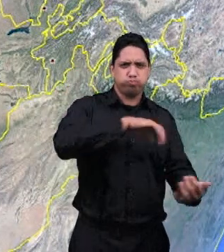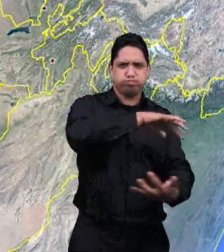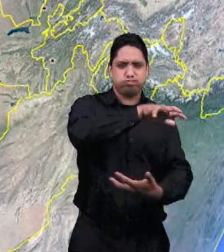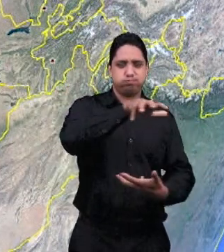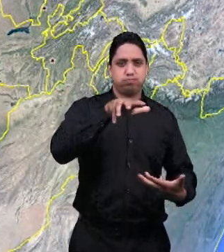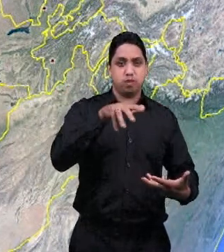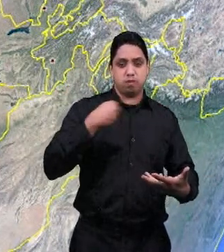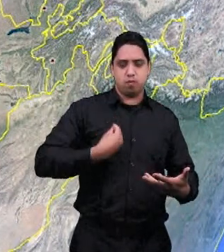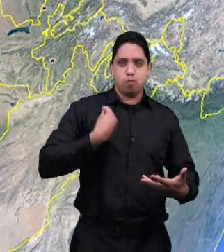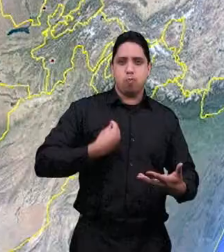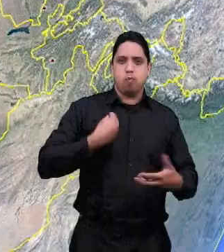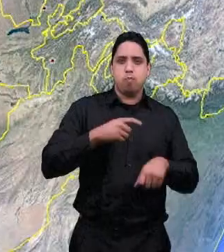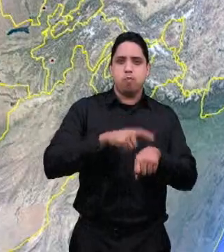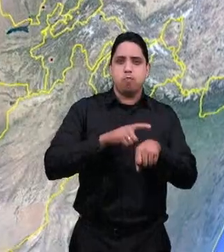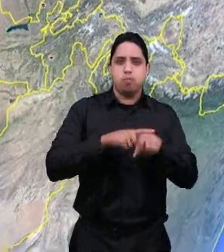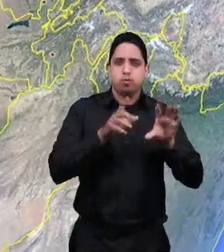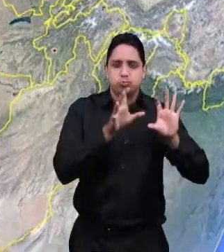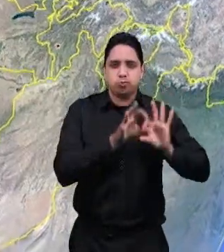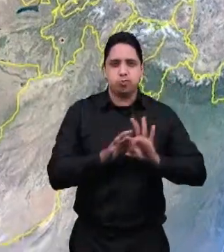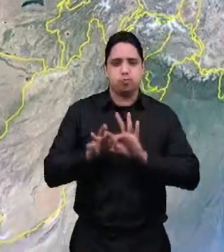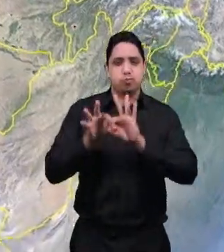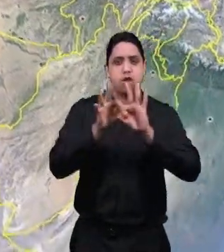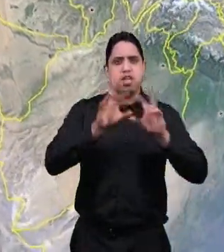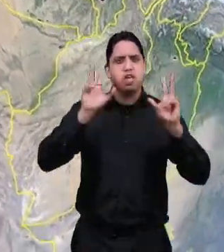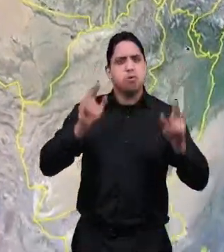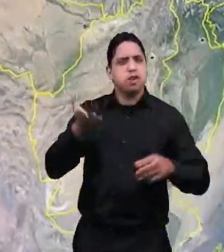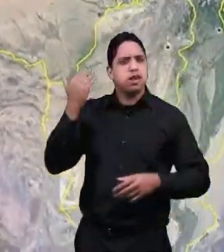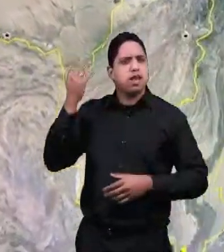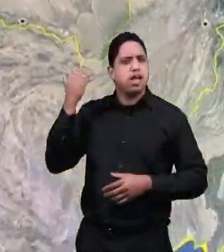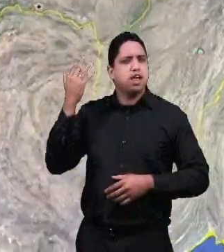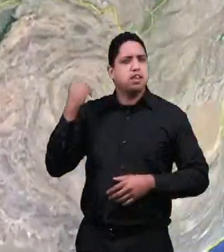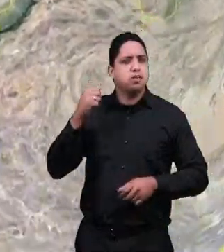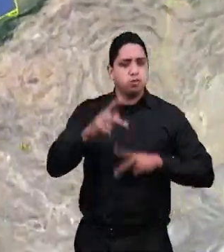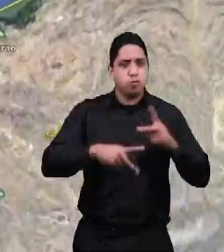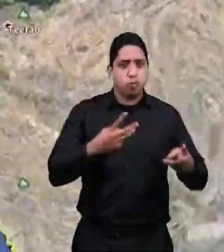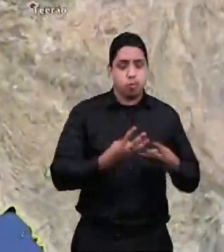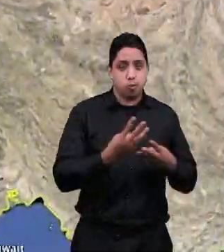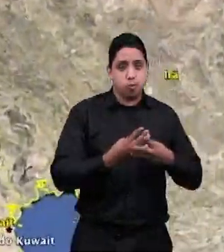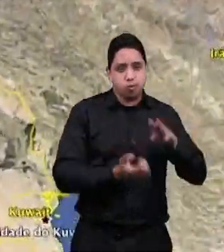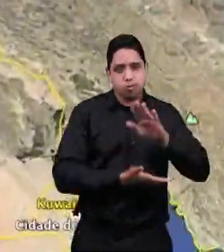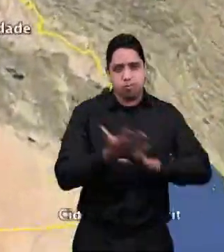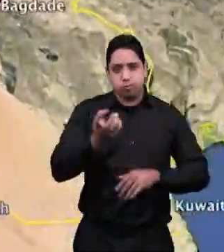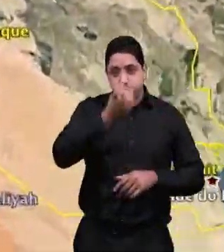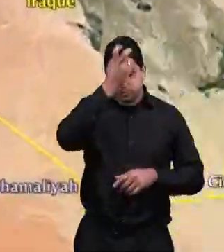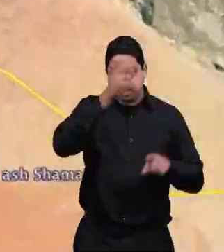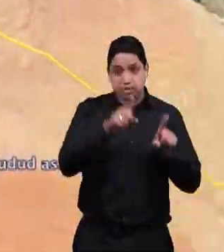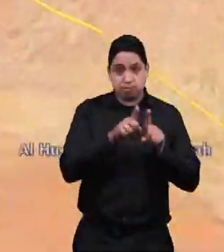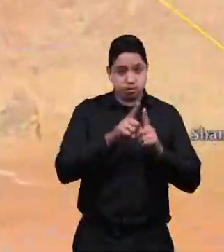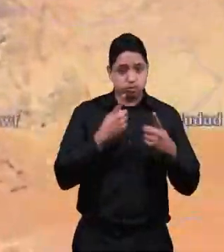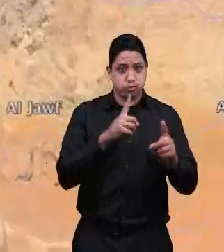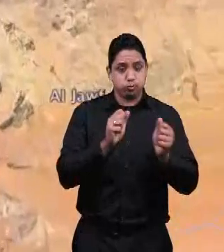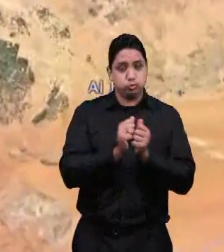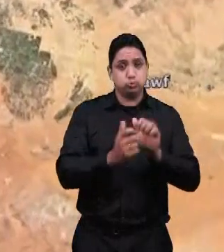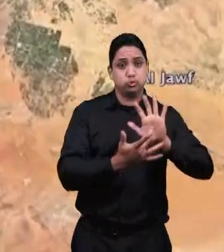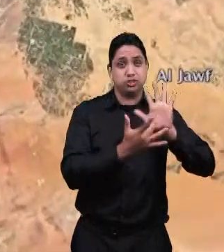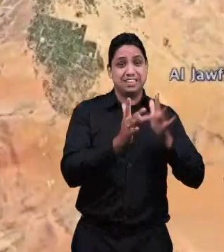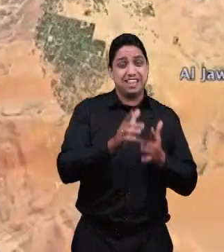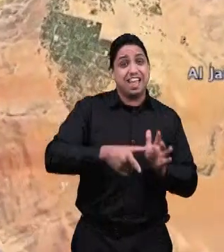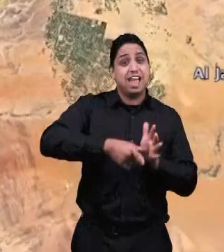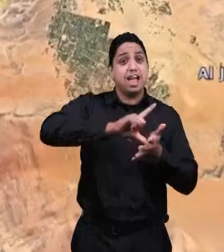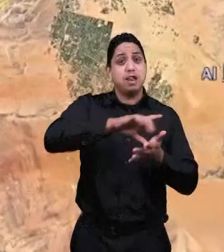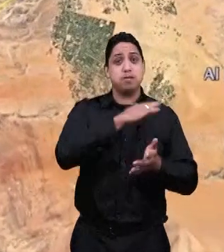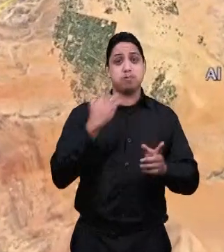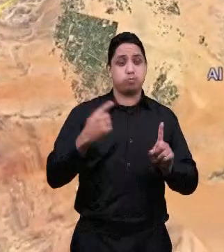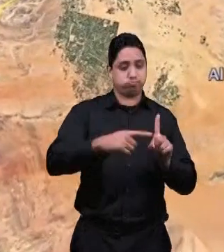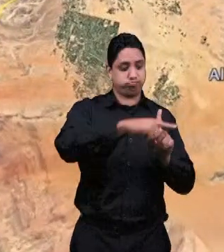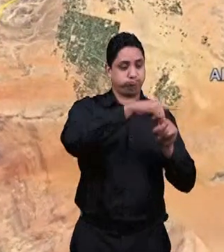un moment d'unité et de communion comme l'ont vécu les Hébreux à leur sortie d'Égypte et les disciples avec le Seigneur